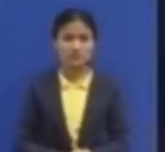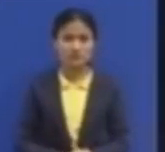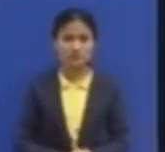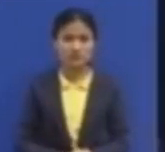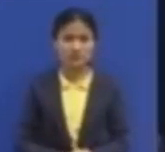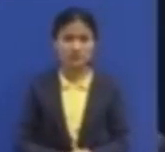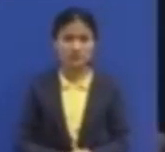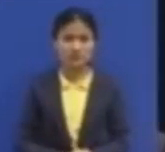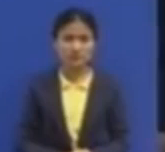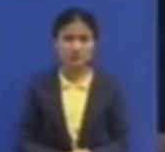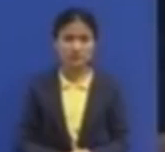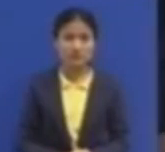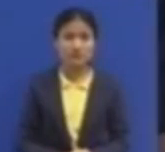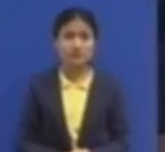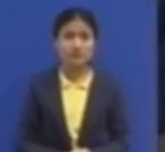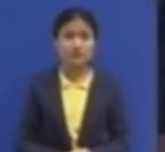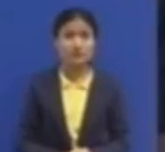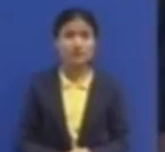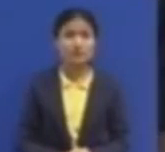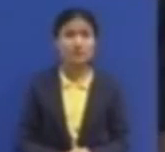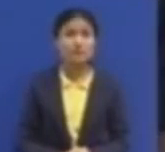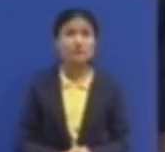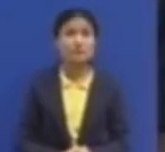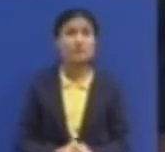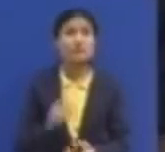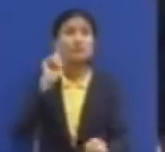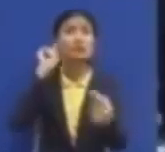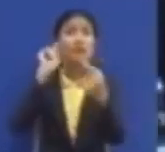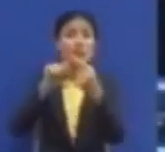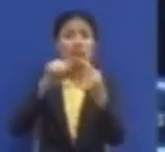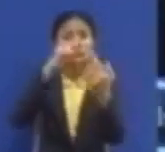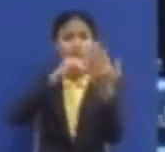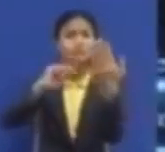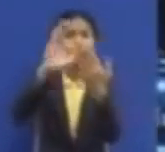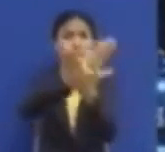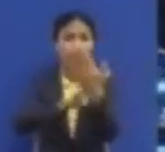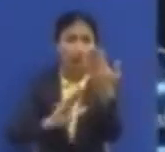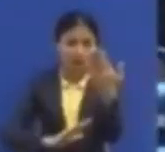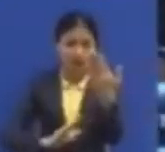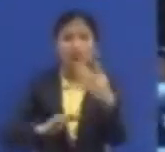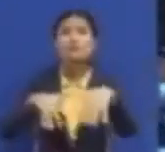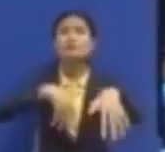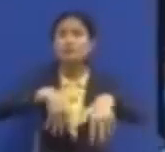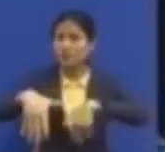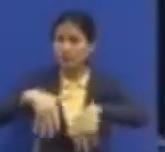เพื่อประโยชน์ของประเทศและประชาชน